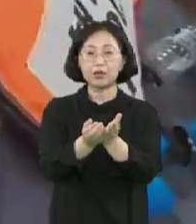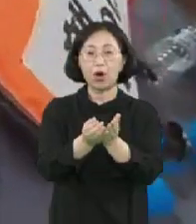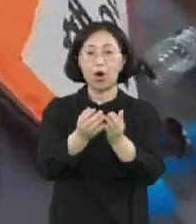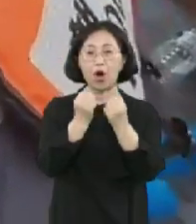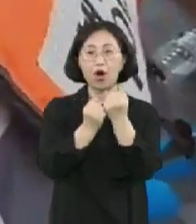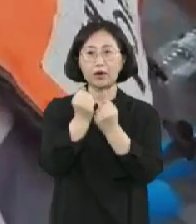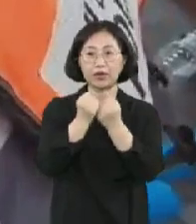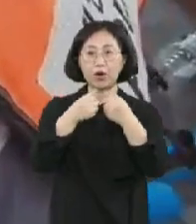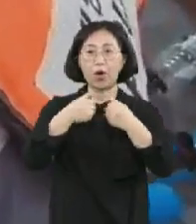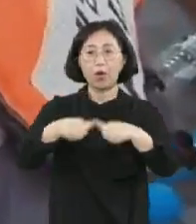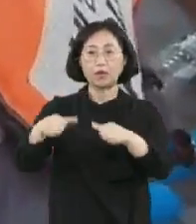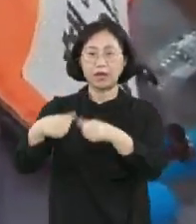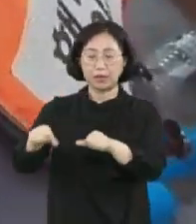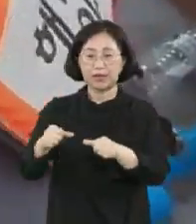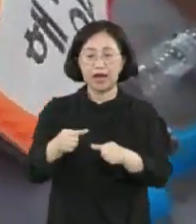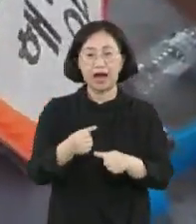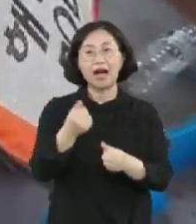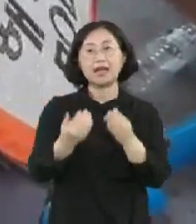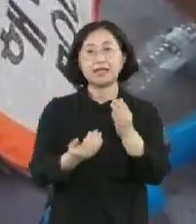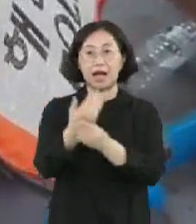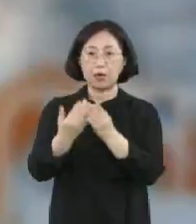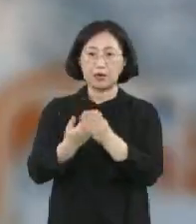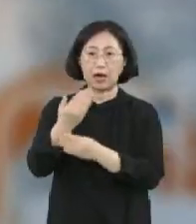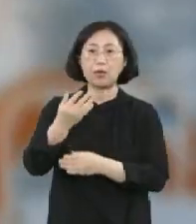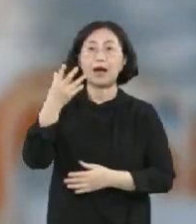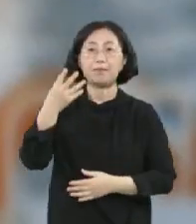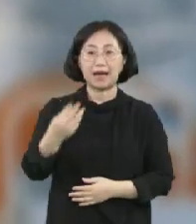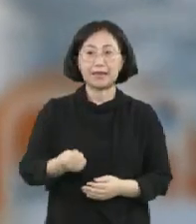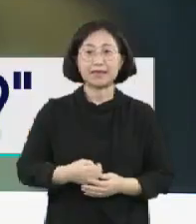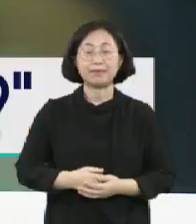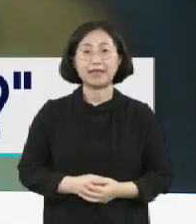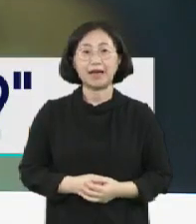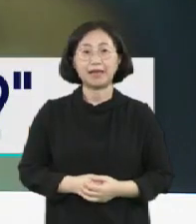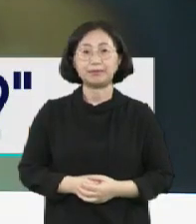등 서해안에서 해상사고가 잇따랐습니다.